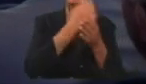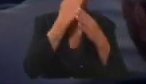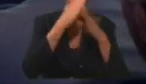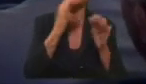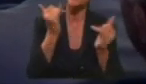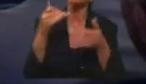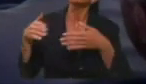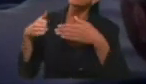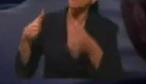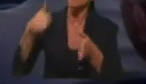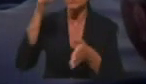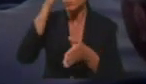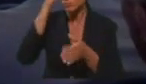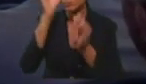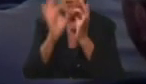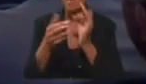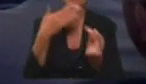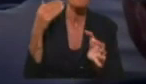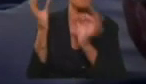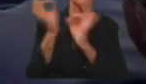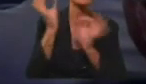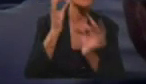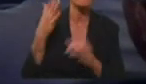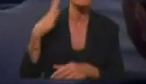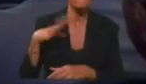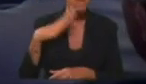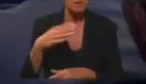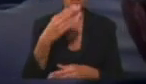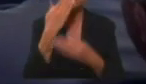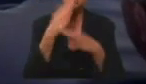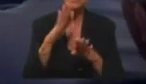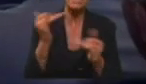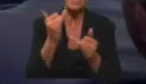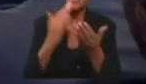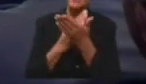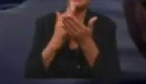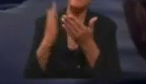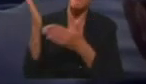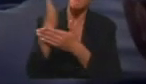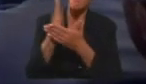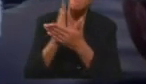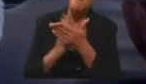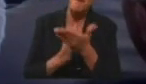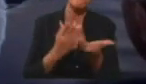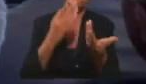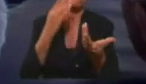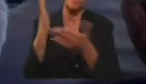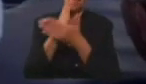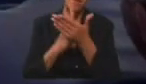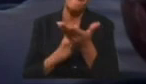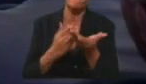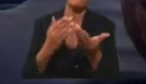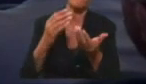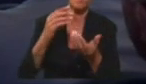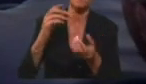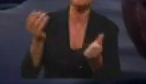kategorię drogi, ale nie ma informacji, że warto byłoby wskazać współrzędne geograficzne tego przystanku. Tak, no i w efekcie mamy sytuację,